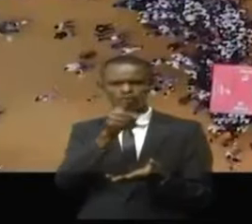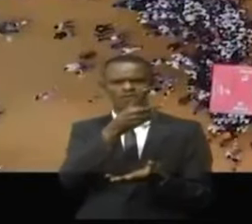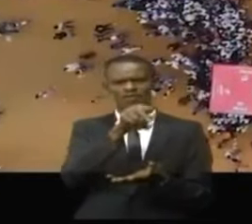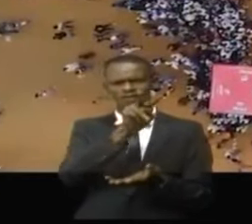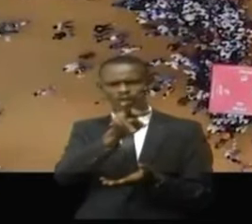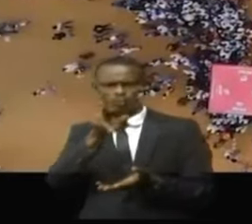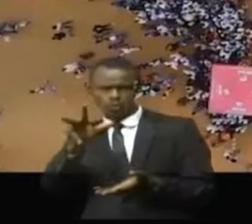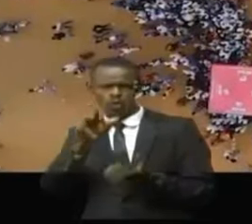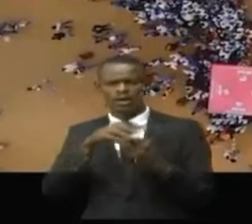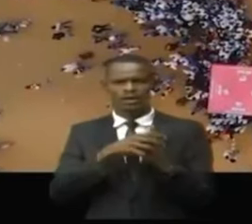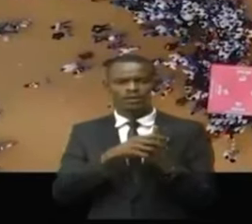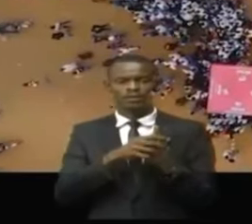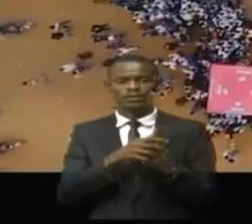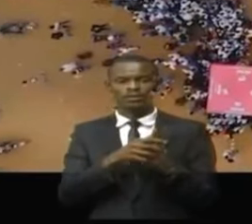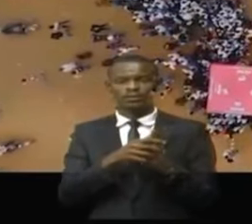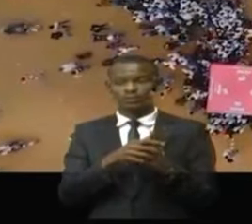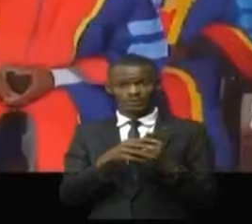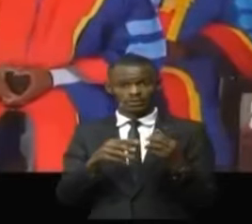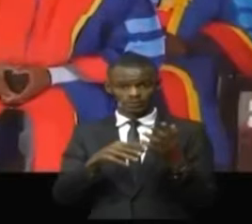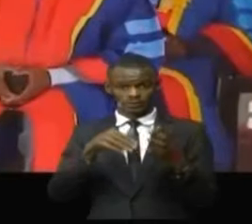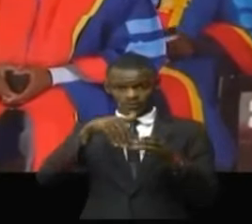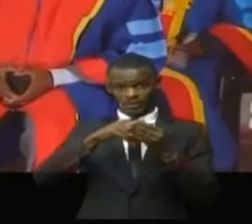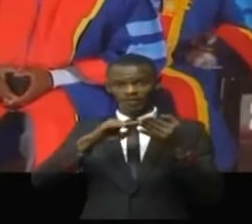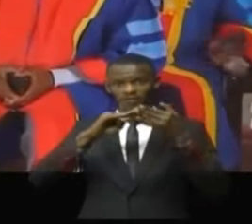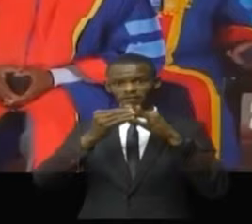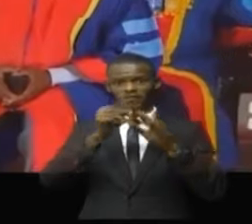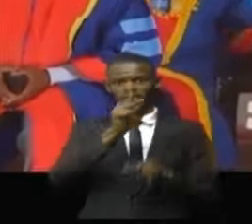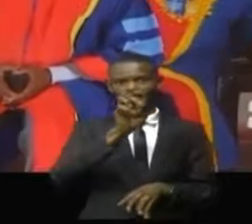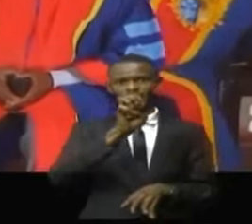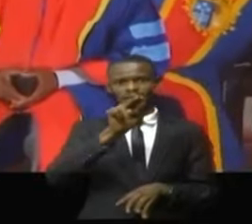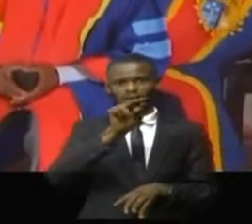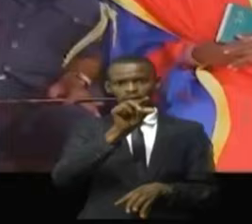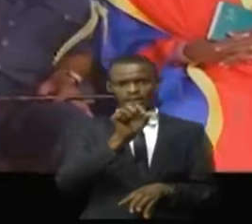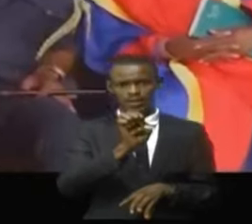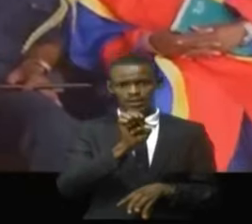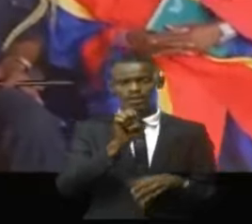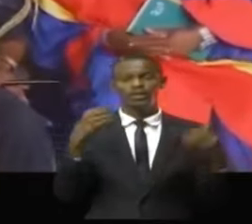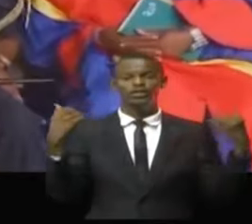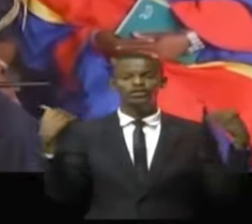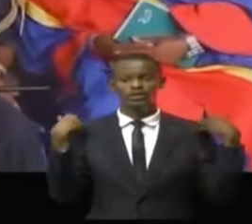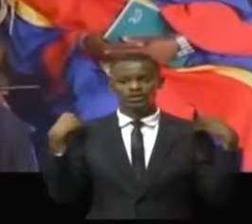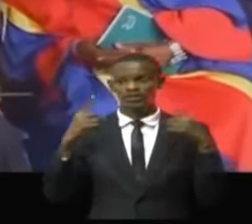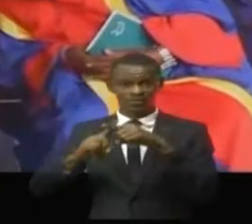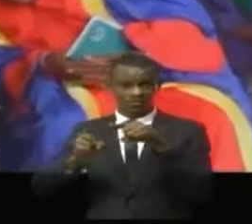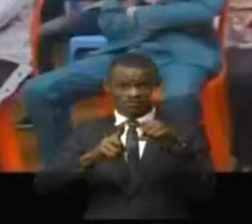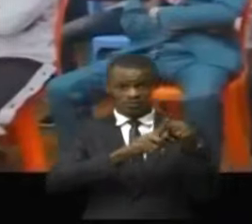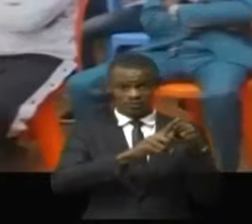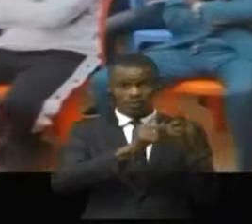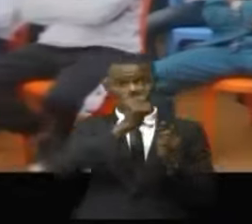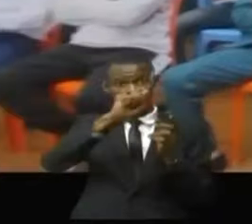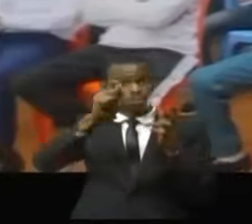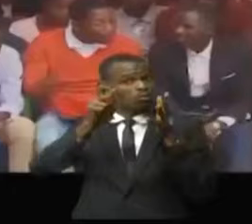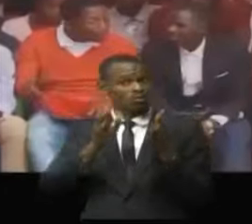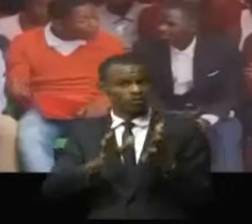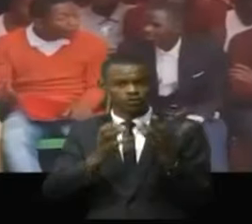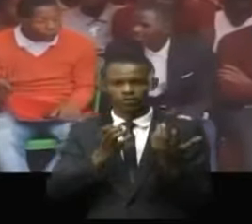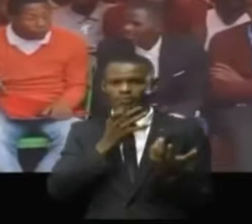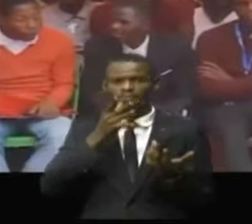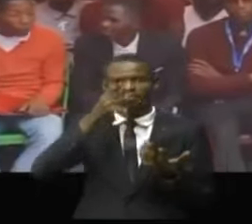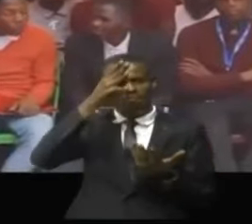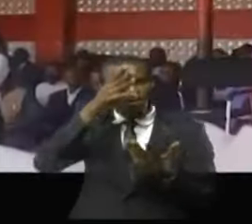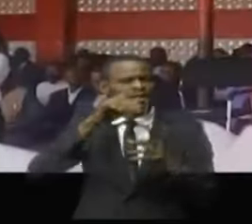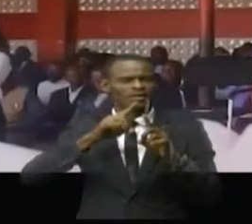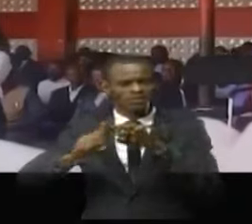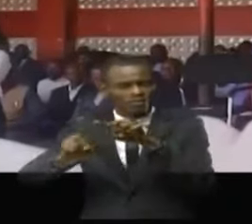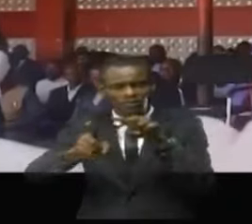tribune centrale de la ville de Kenge. En présence des autorités politico-administratives, les corps scientifiques, des parents et autres, les recteurs de